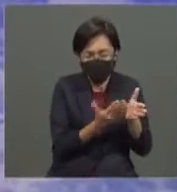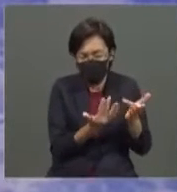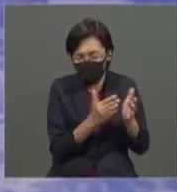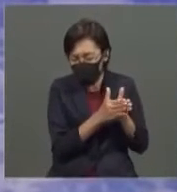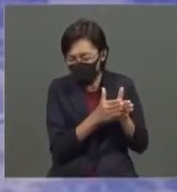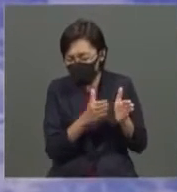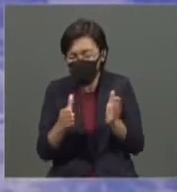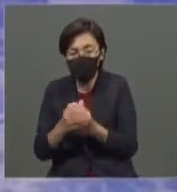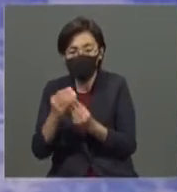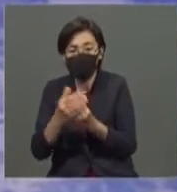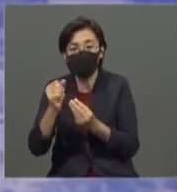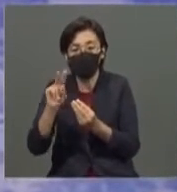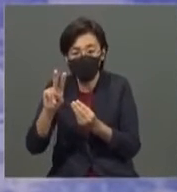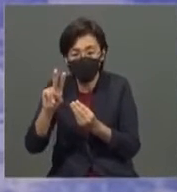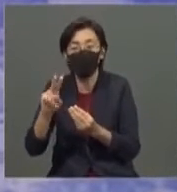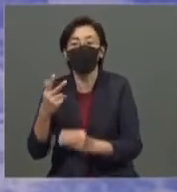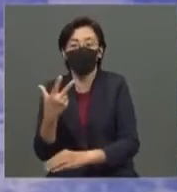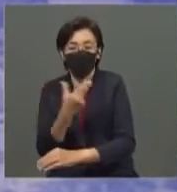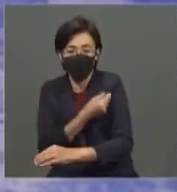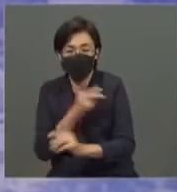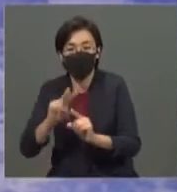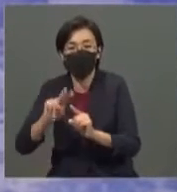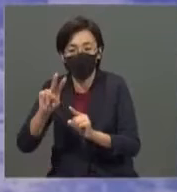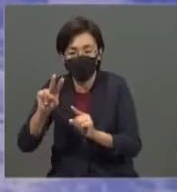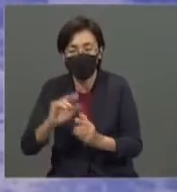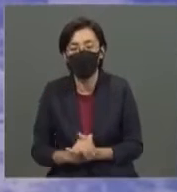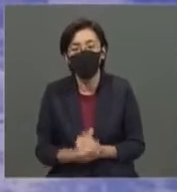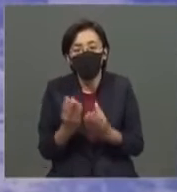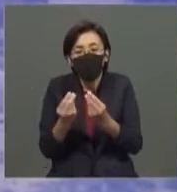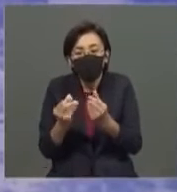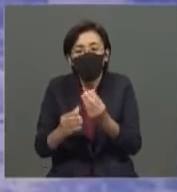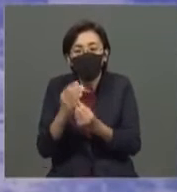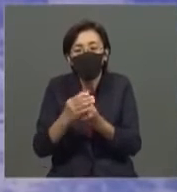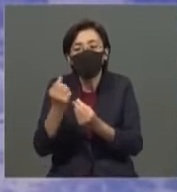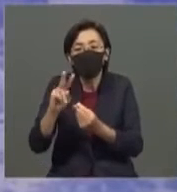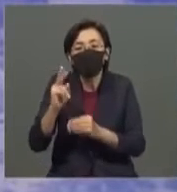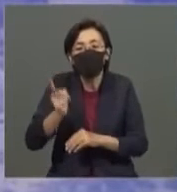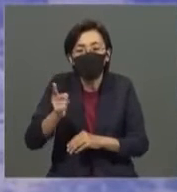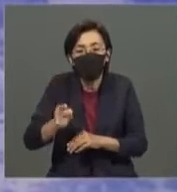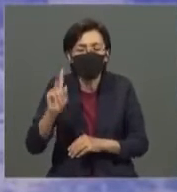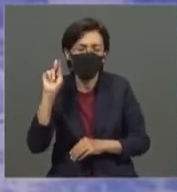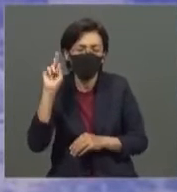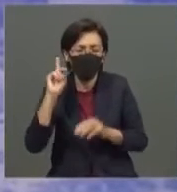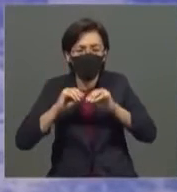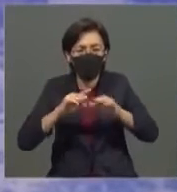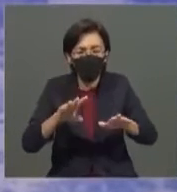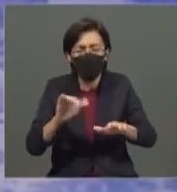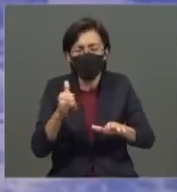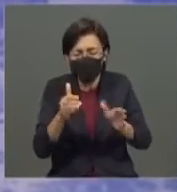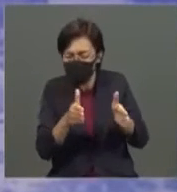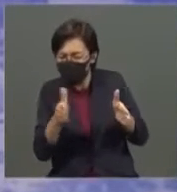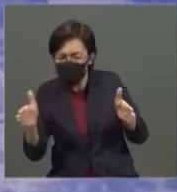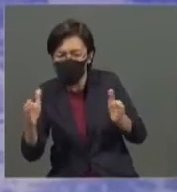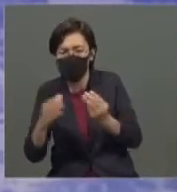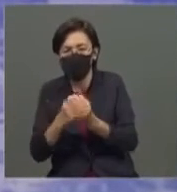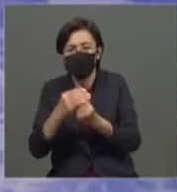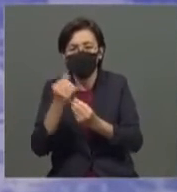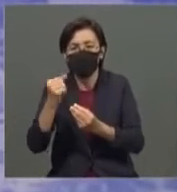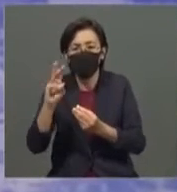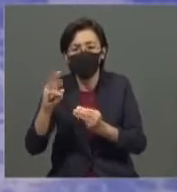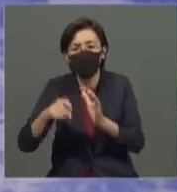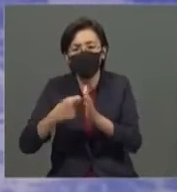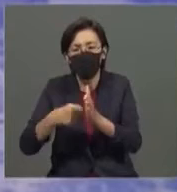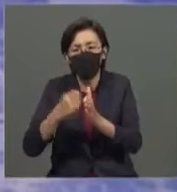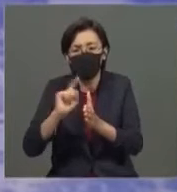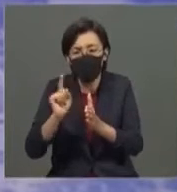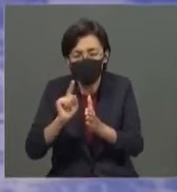ก็ยังยึดถือตัวเลข12สัปดาห์อยู่แต่ที่มีข่าวมาว่าเดี๋ยวไปถึง16สัปดาห์เนี่ยเพราะอะไร